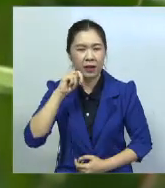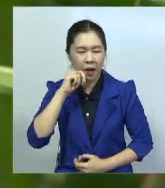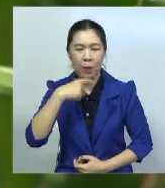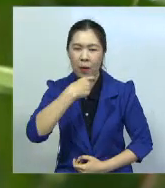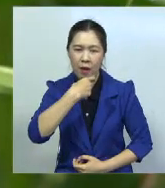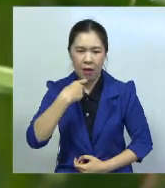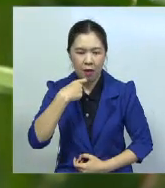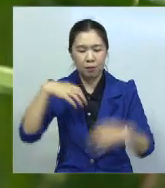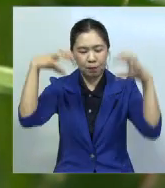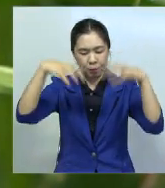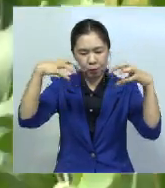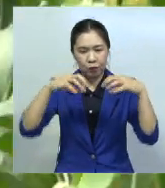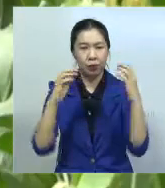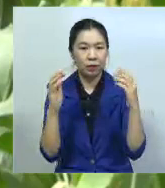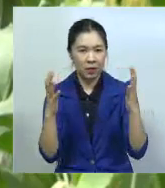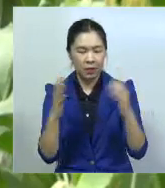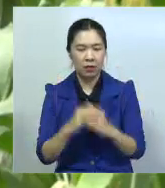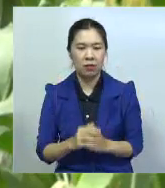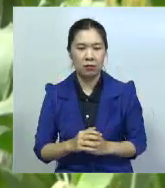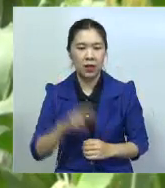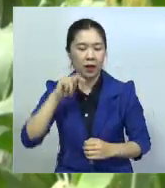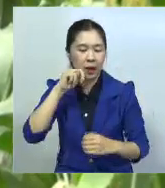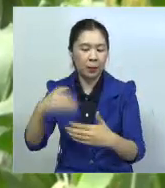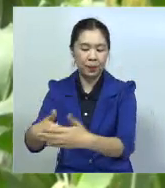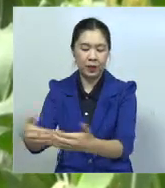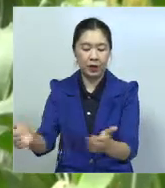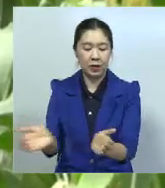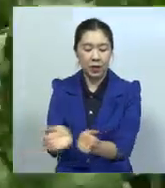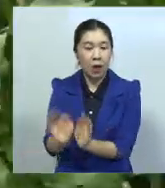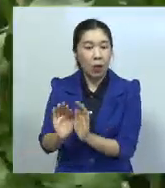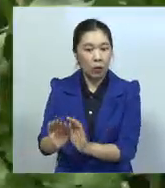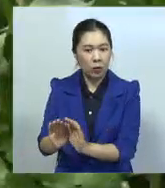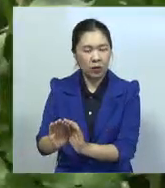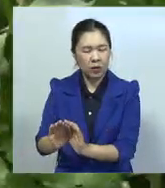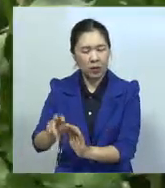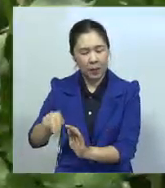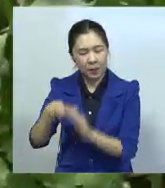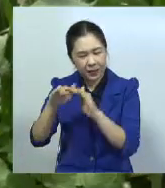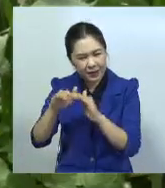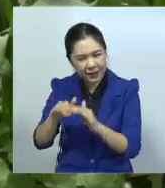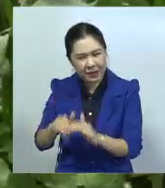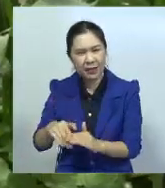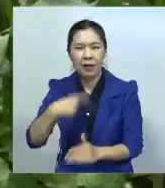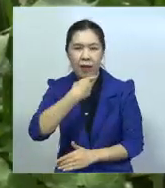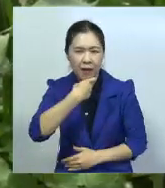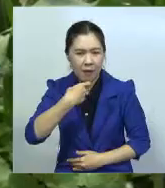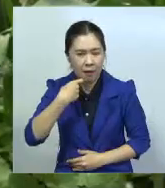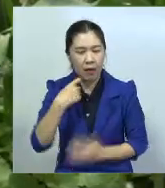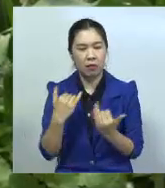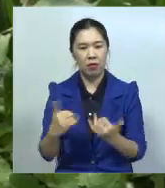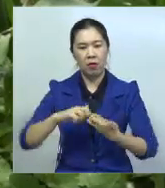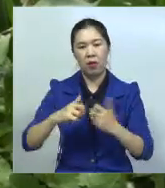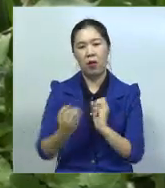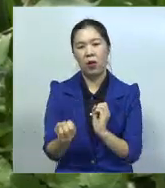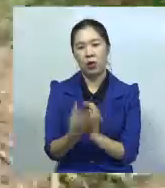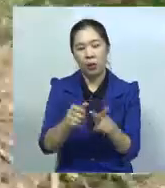างหนักจากฝนทิ้งช่วงมานานทำให้น้ำในบ่อที่ขุดเอาไว้ตอนนี้ใกล้แห้งขอดแล้วนะครับซึ่งแน่นอนครับว่าจะส่งผล